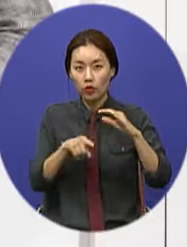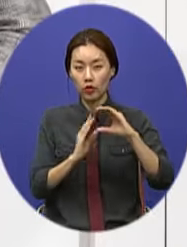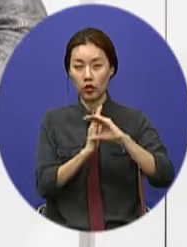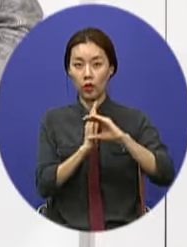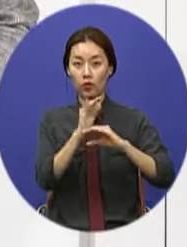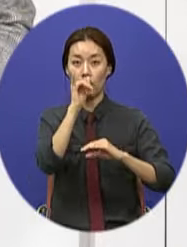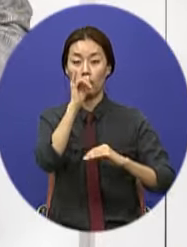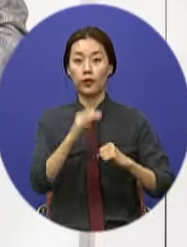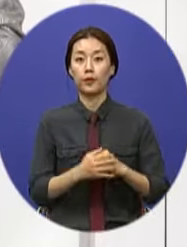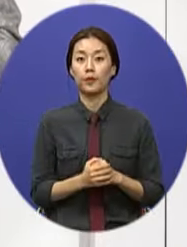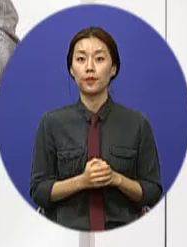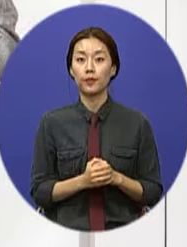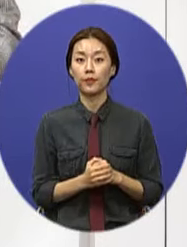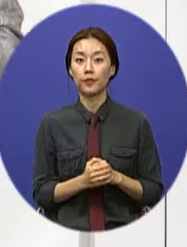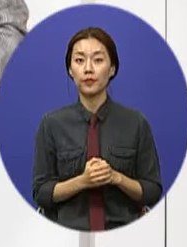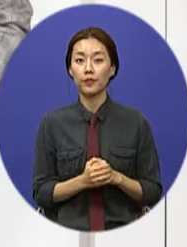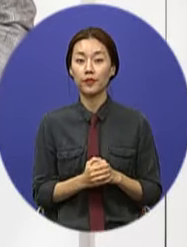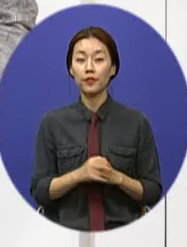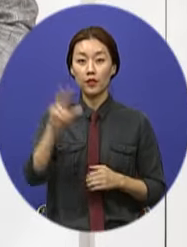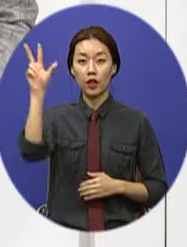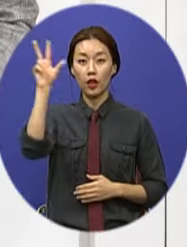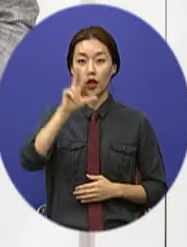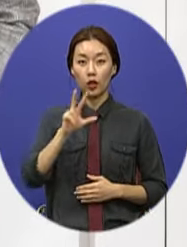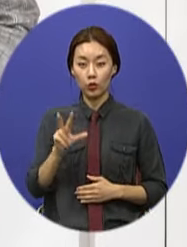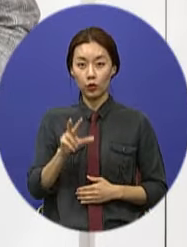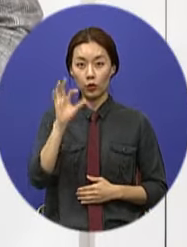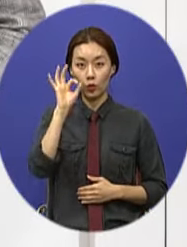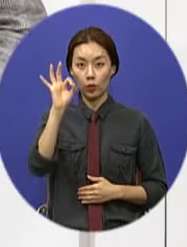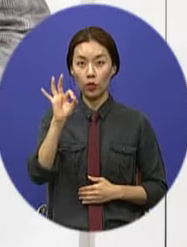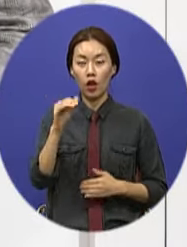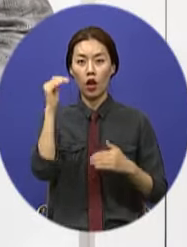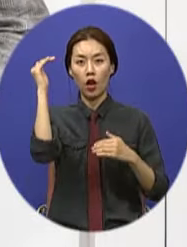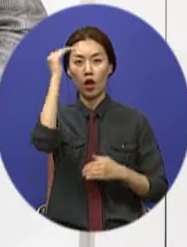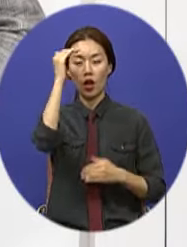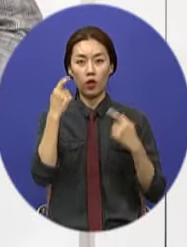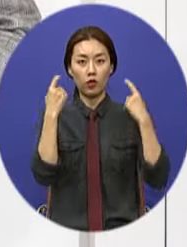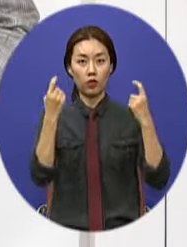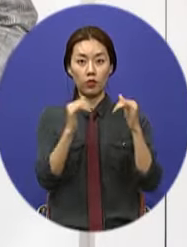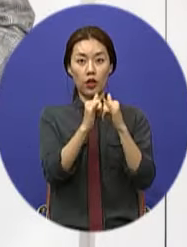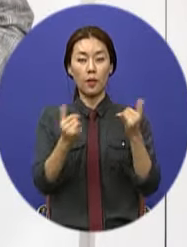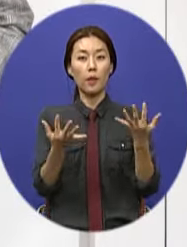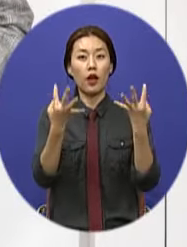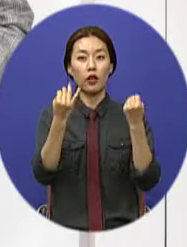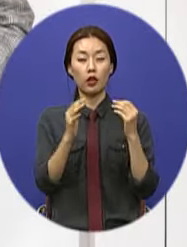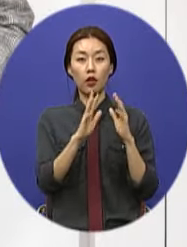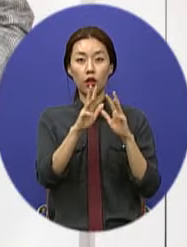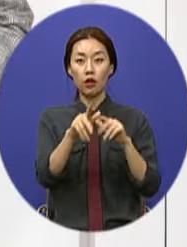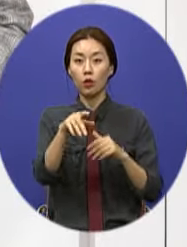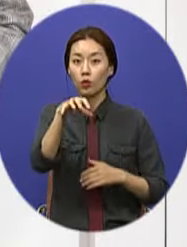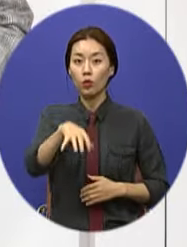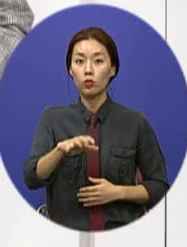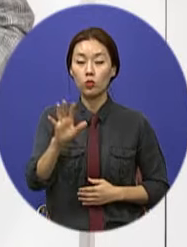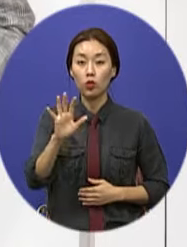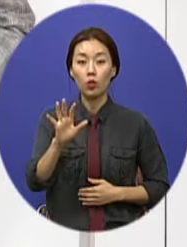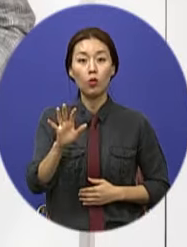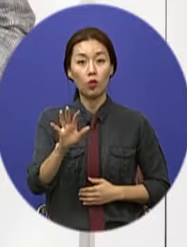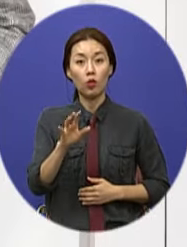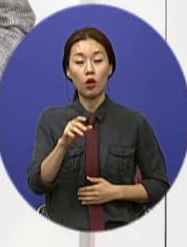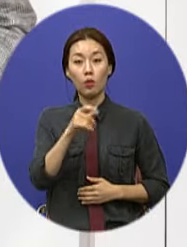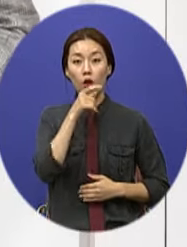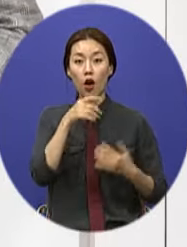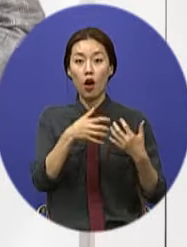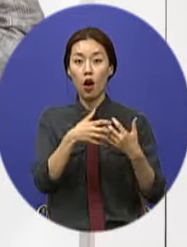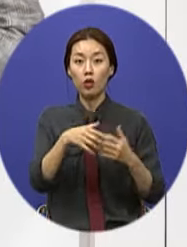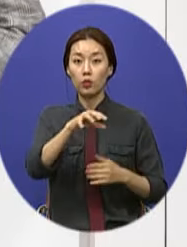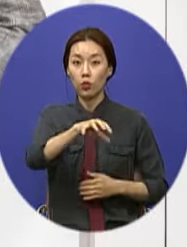그죠? 네. 근데 네. 이 전국적으로 보면 거기 관광객들이 많이 가는 곳은 아니죠? 네. 많이 가요. 얼음골이라든지